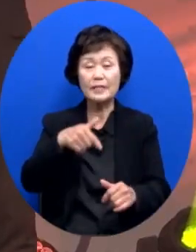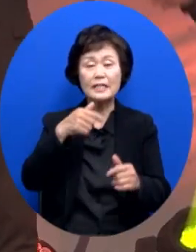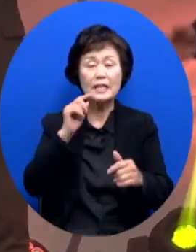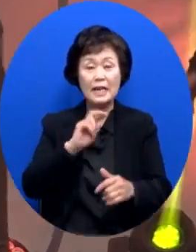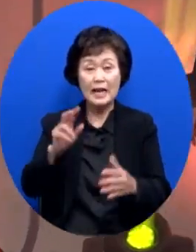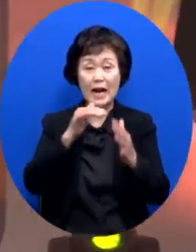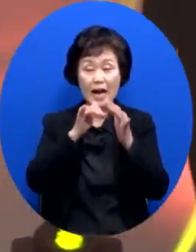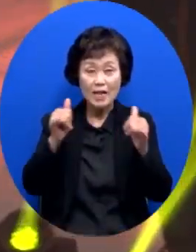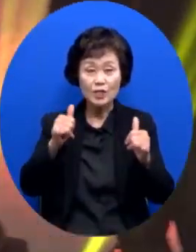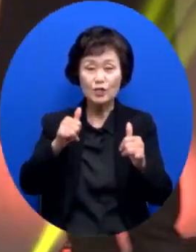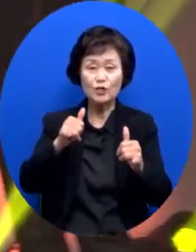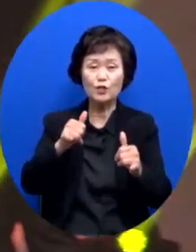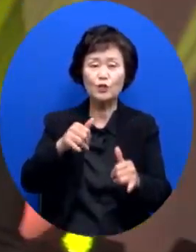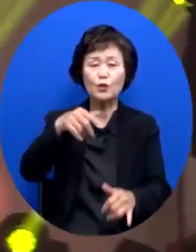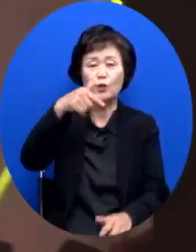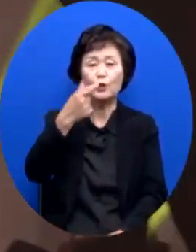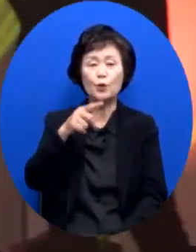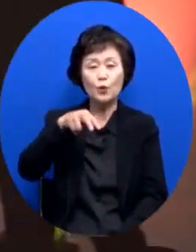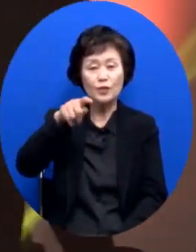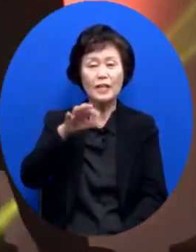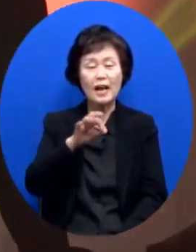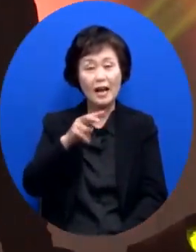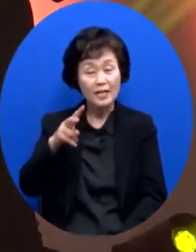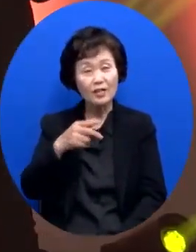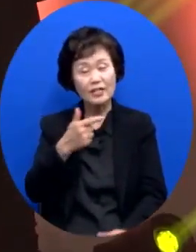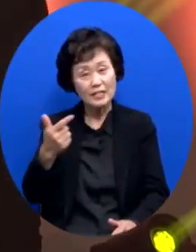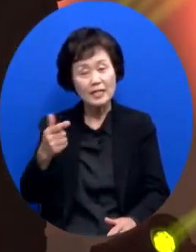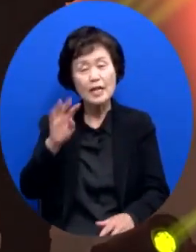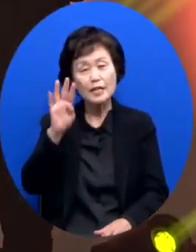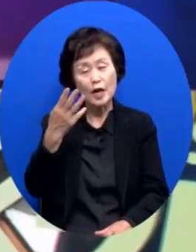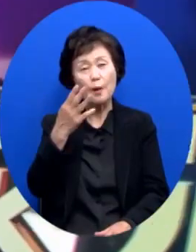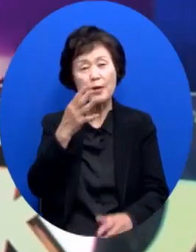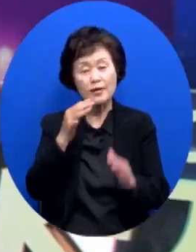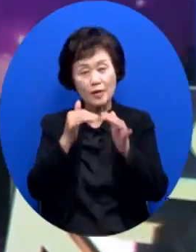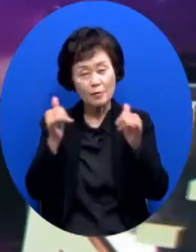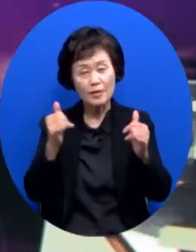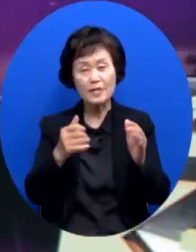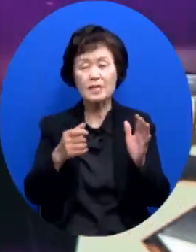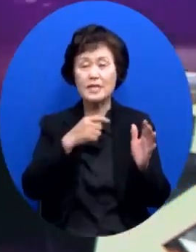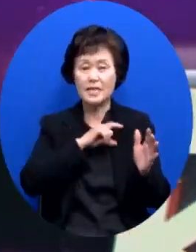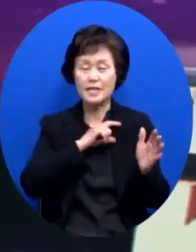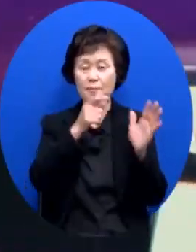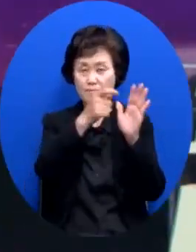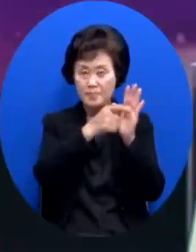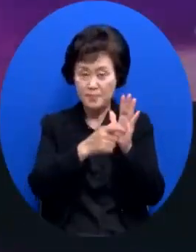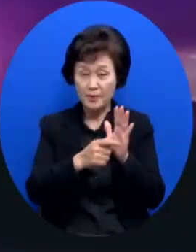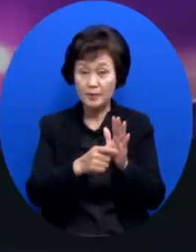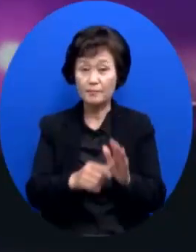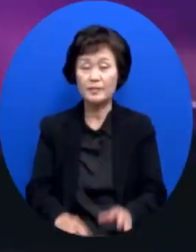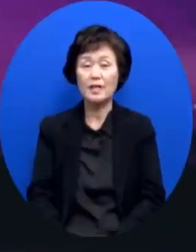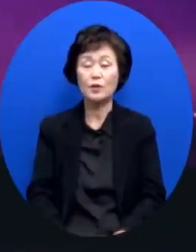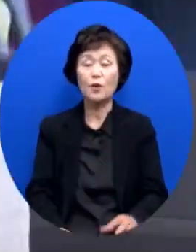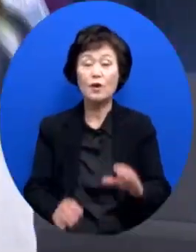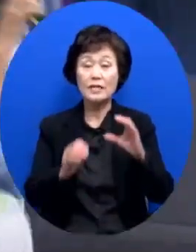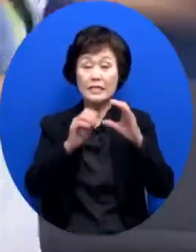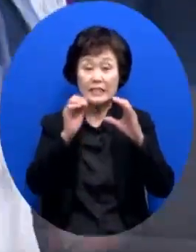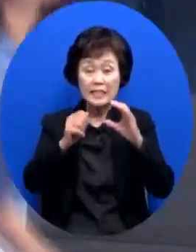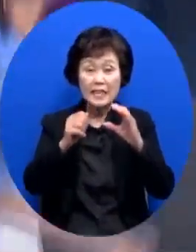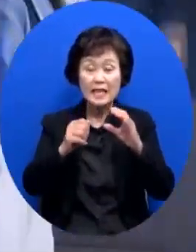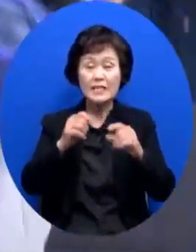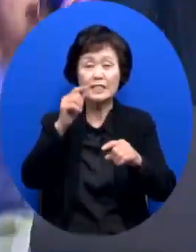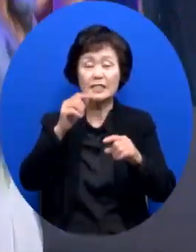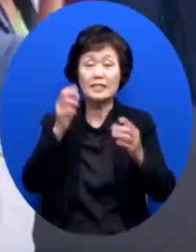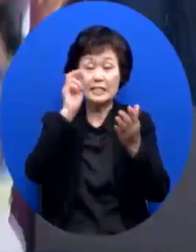CCM팀 헤리티지와 예람워십 등 400여 명이 이름을 올렸습니다. CTS 경연대회 출신 참가자도